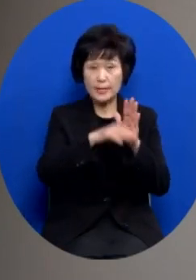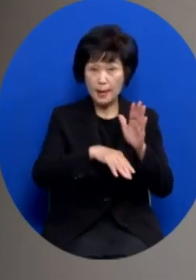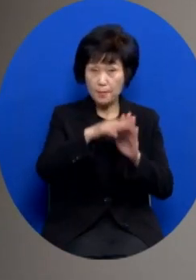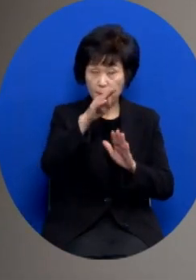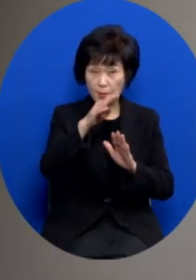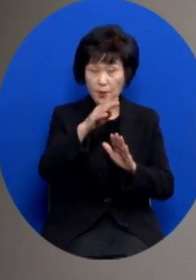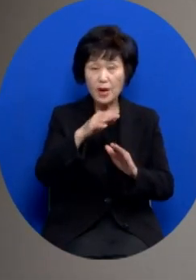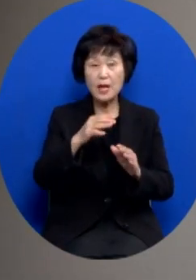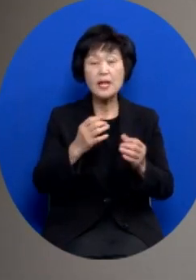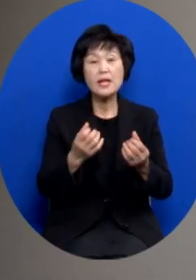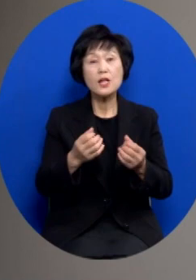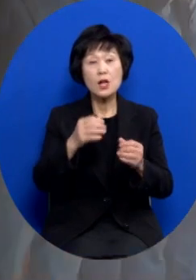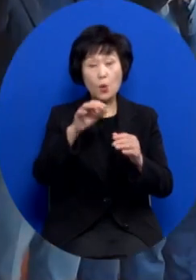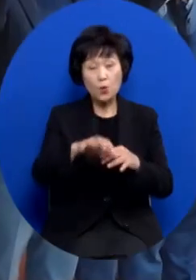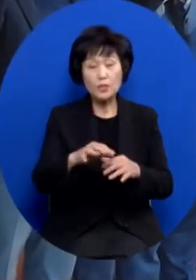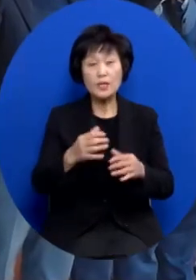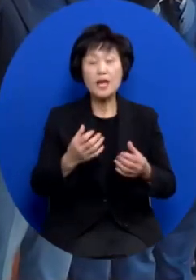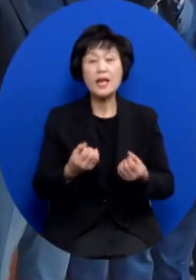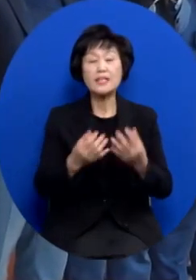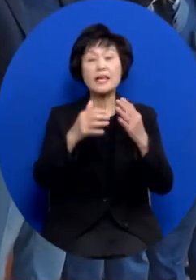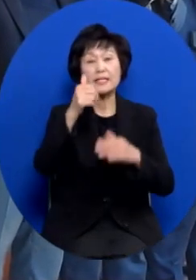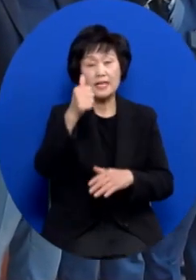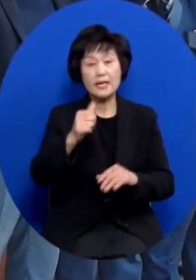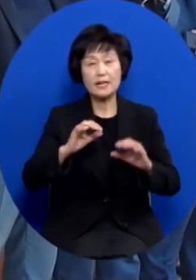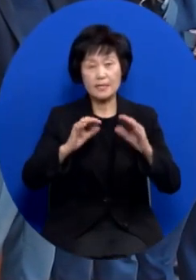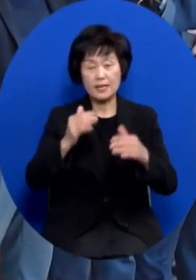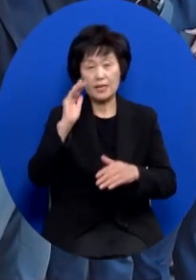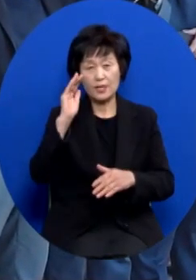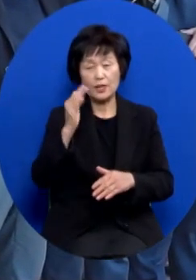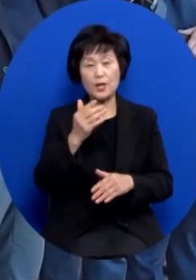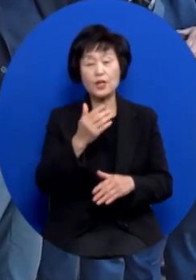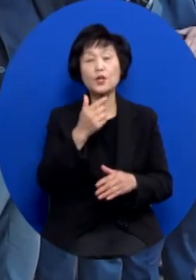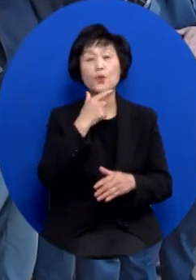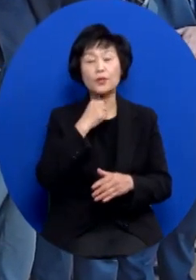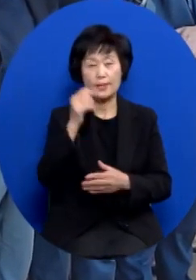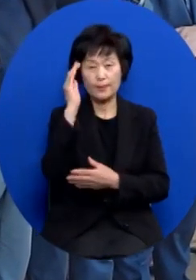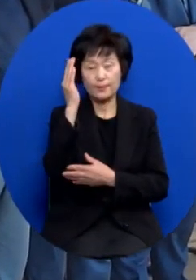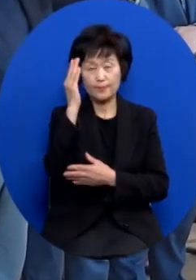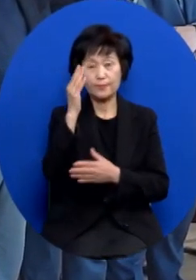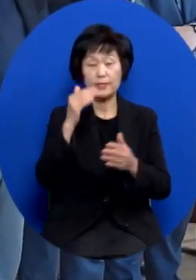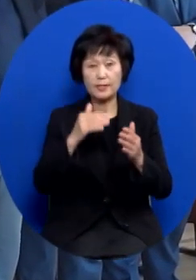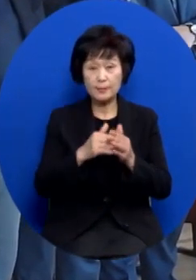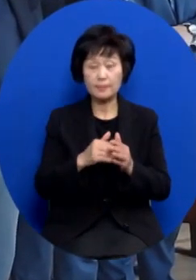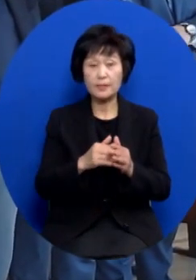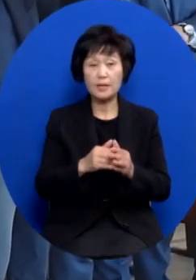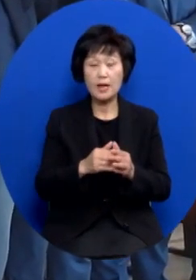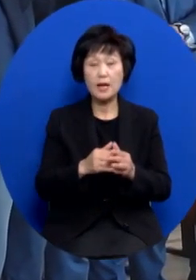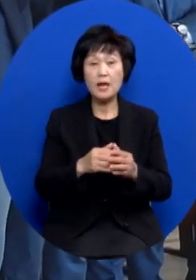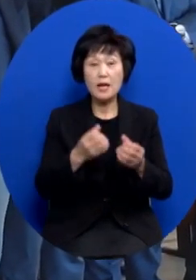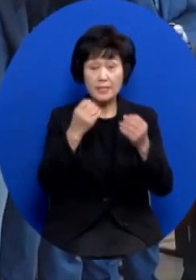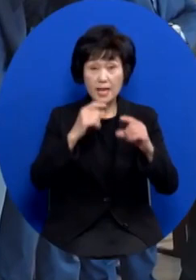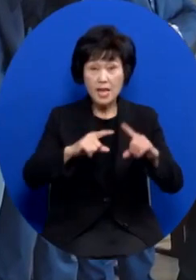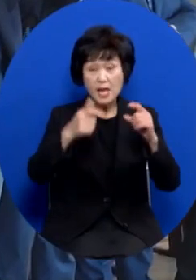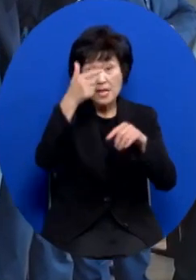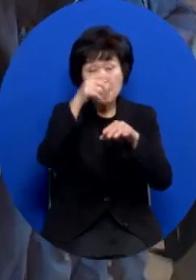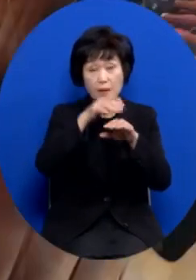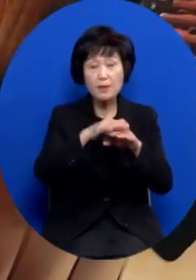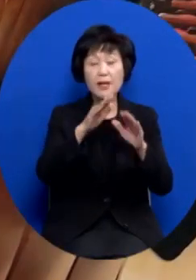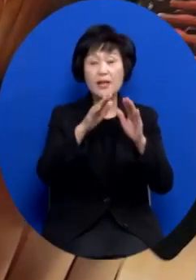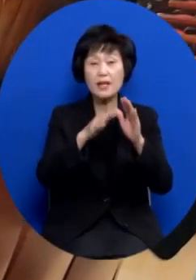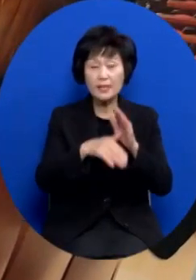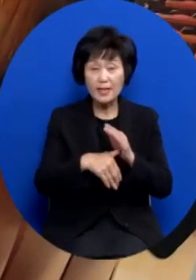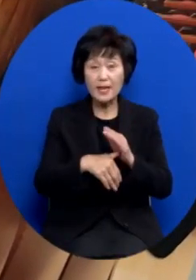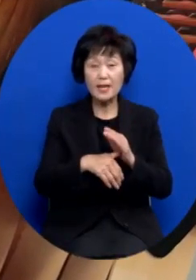제사장 국가가 되는 기도 모임이 되길 기도한다고 설교했습니다 신년 하례 예배에서는 신 대표회장과